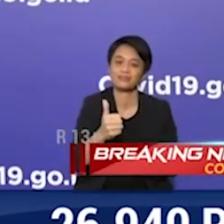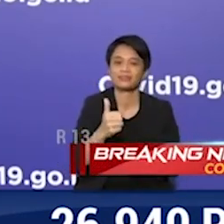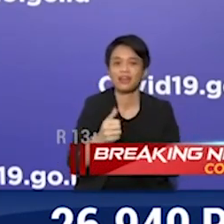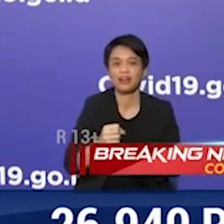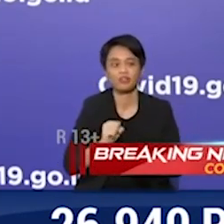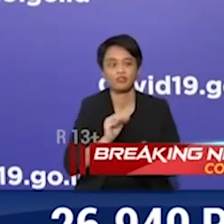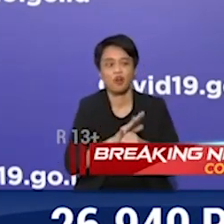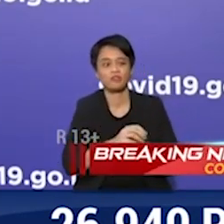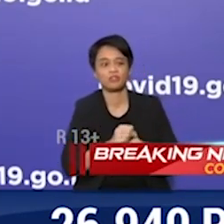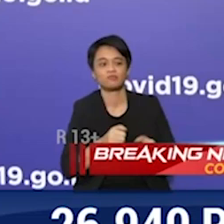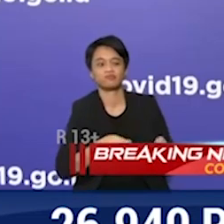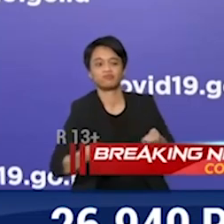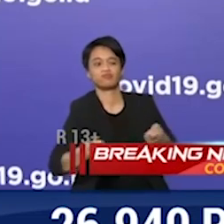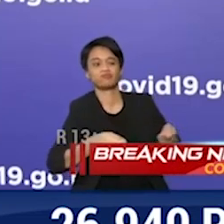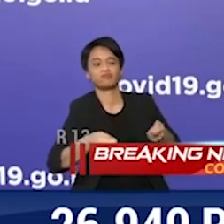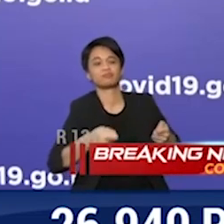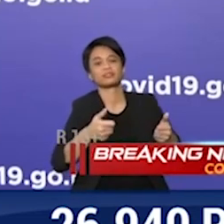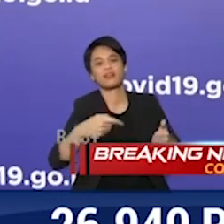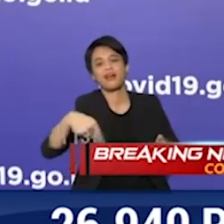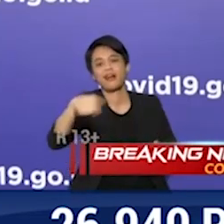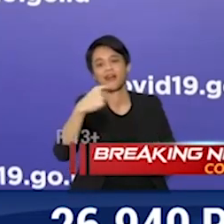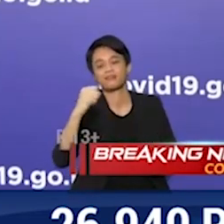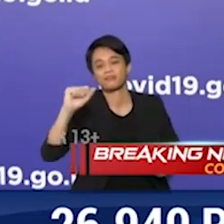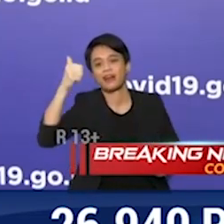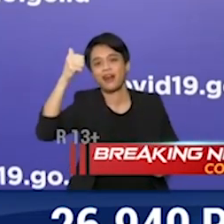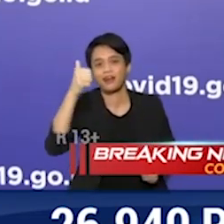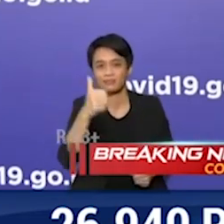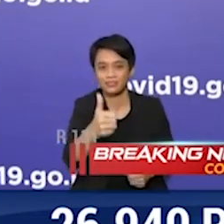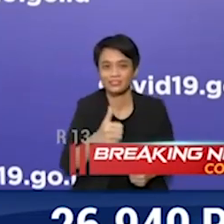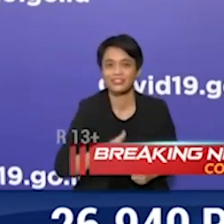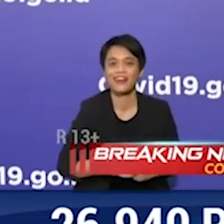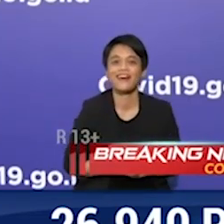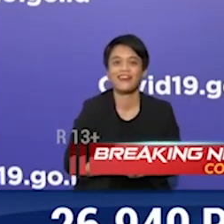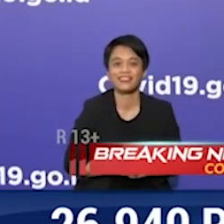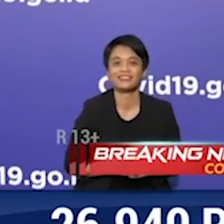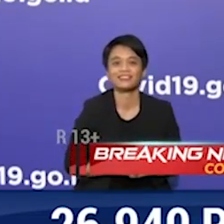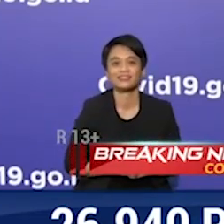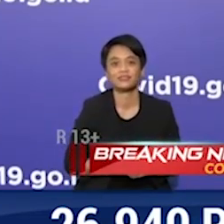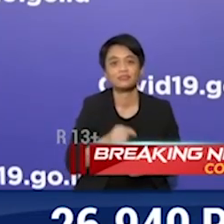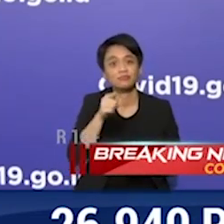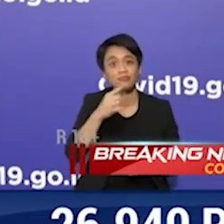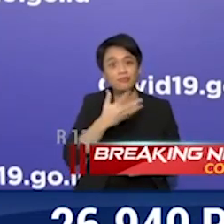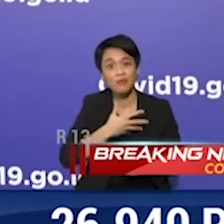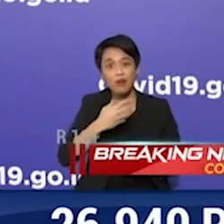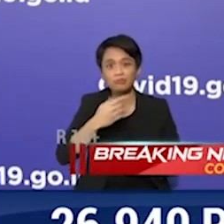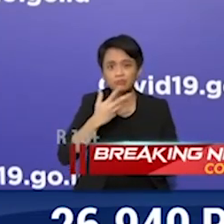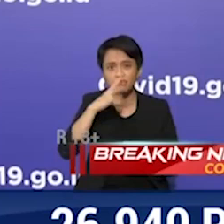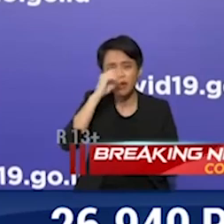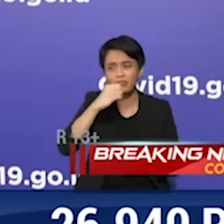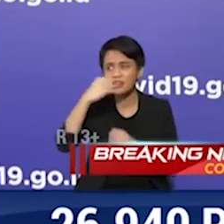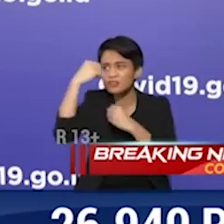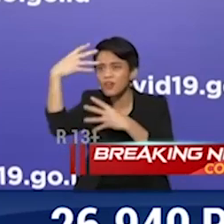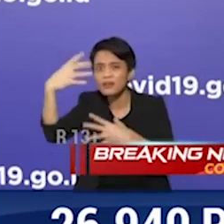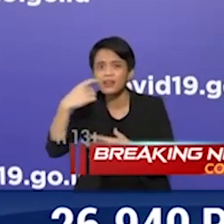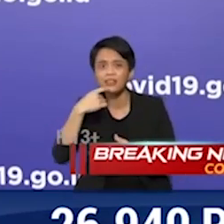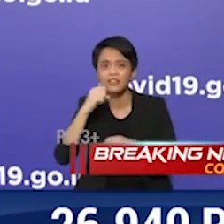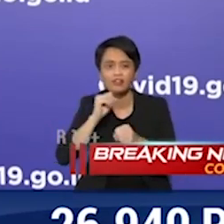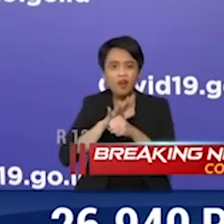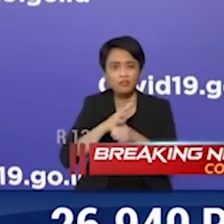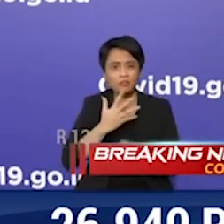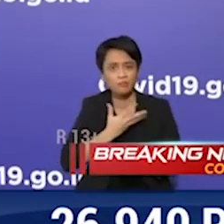pengendalian copied 19 ini saudara-saudara ikuti terus informasi tentang covert 19